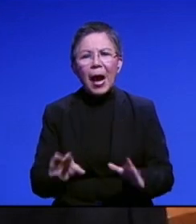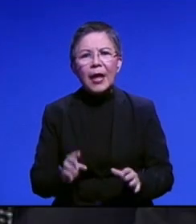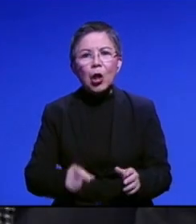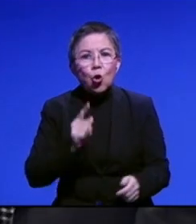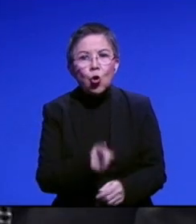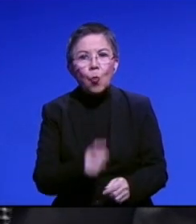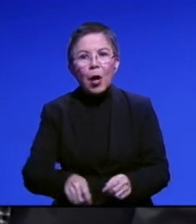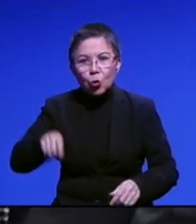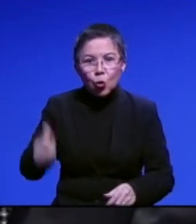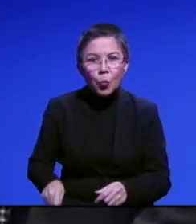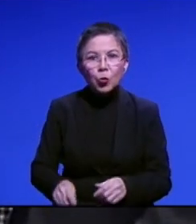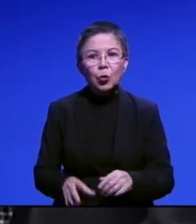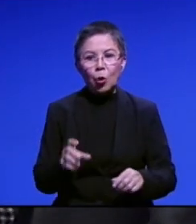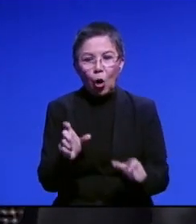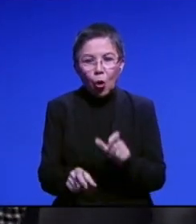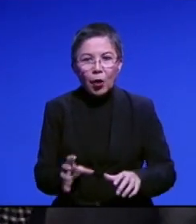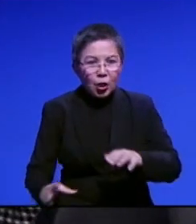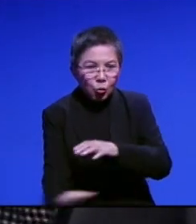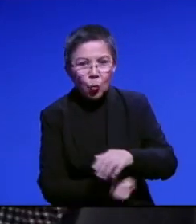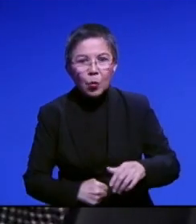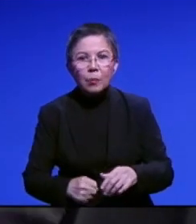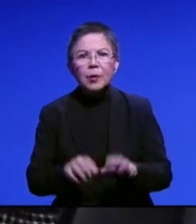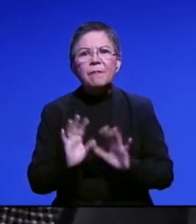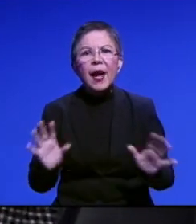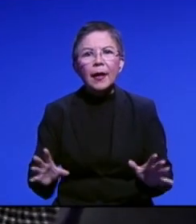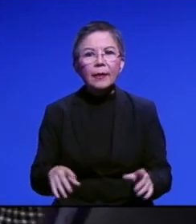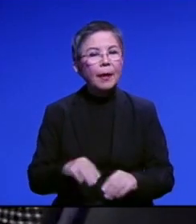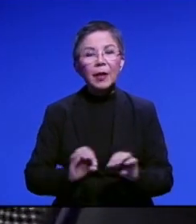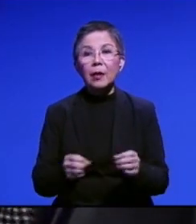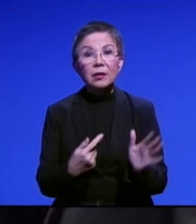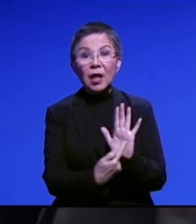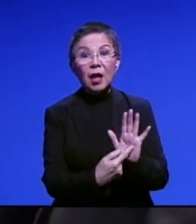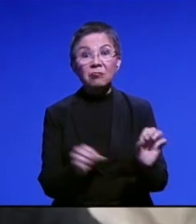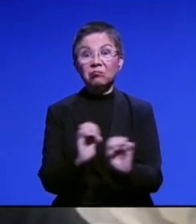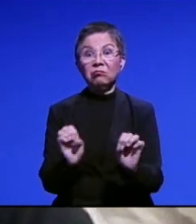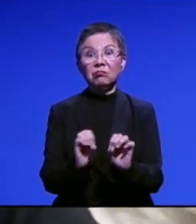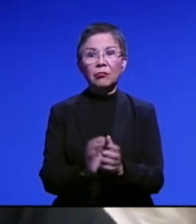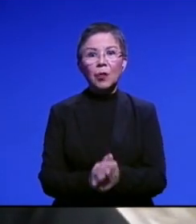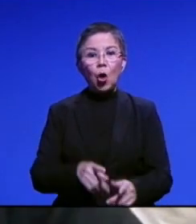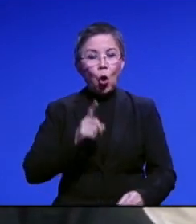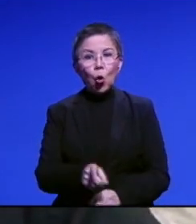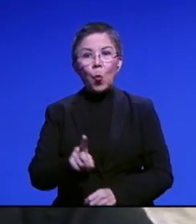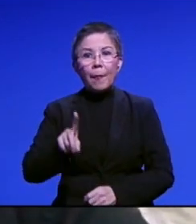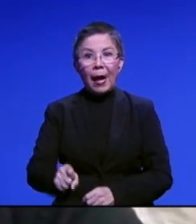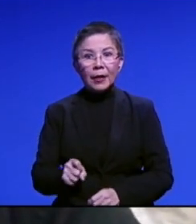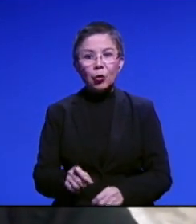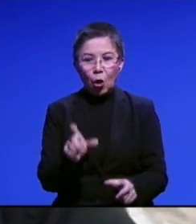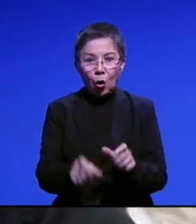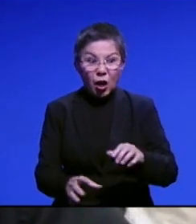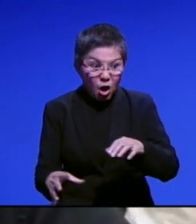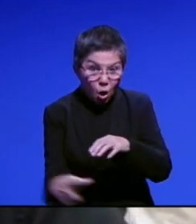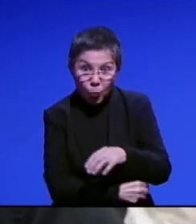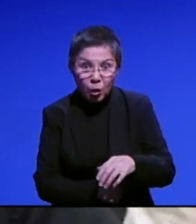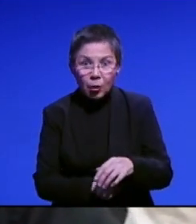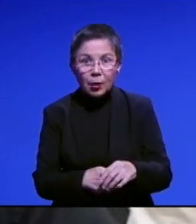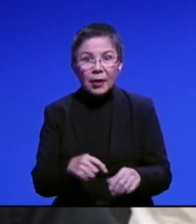hukuman bagi para terpidana korupsi belum lama ini. Hukuman mati untuk koruptor, untuk